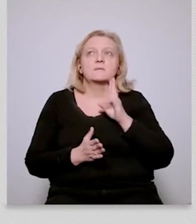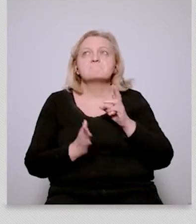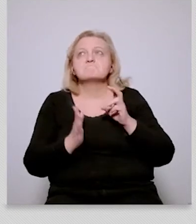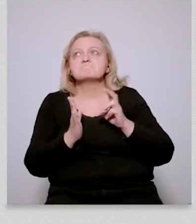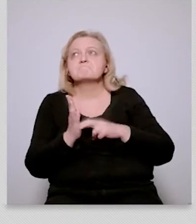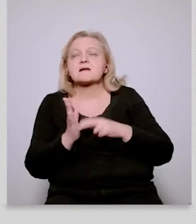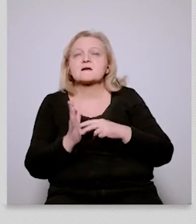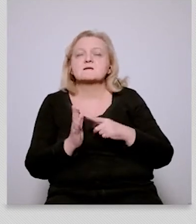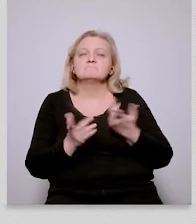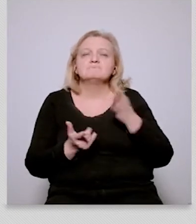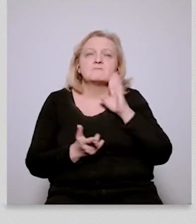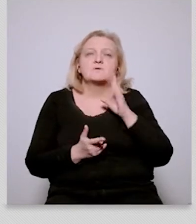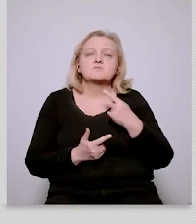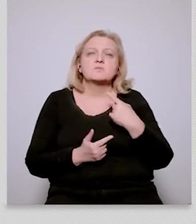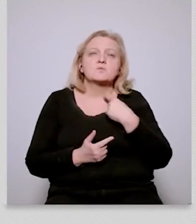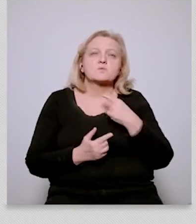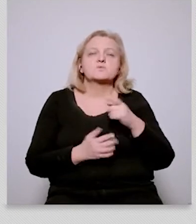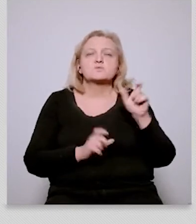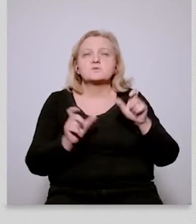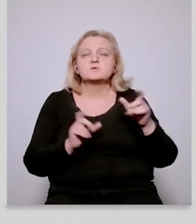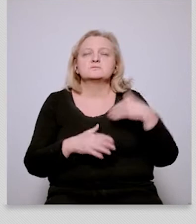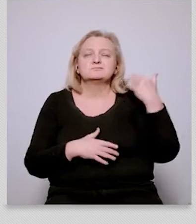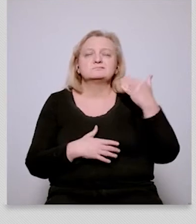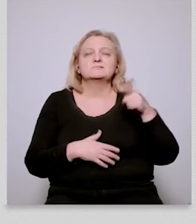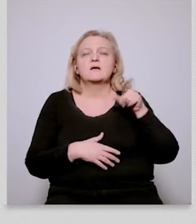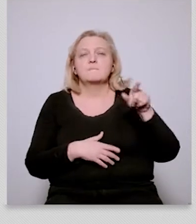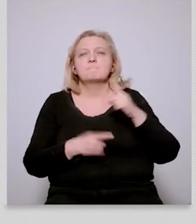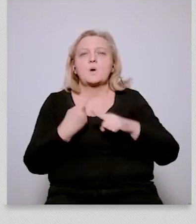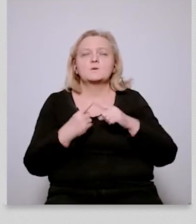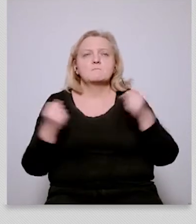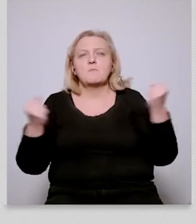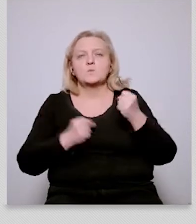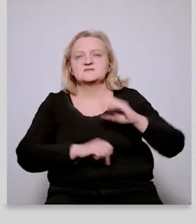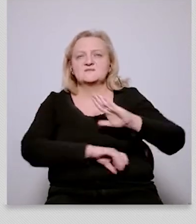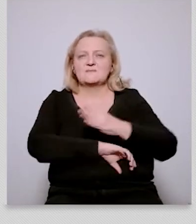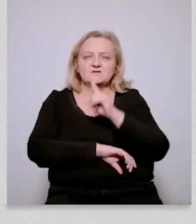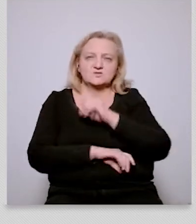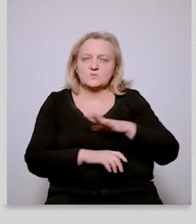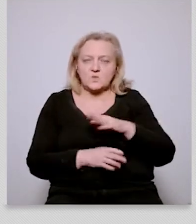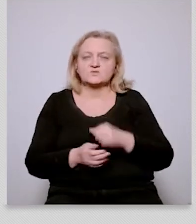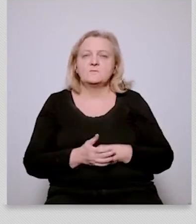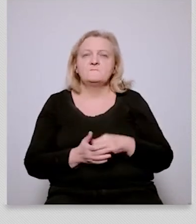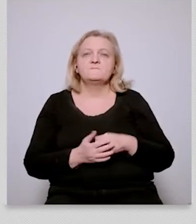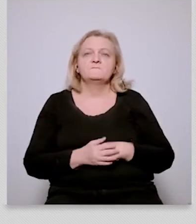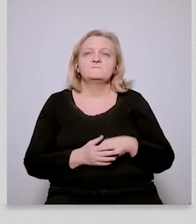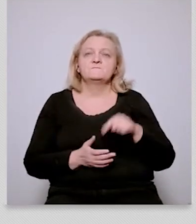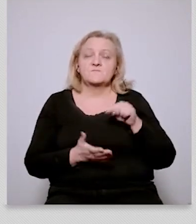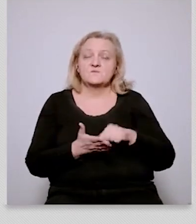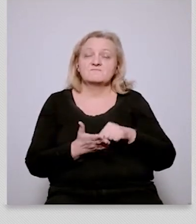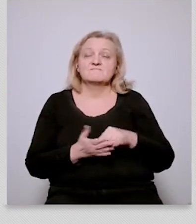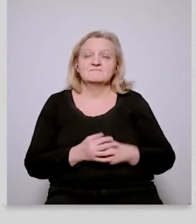politycznych które miałyby silne poparcie społeczne i które popierałyby